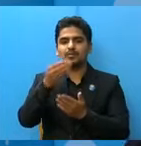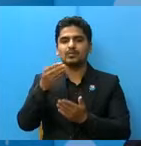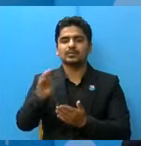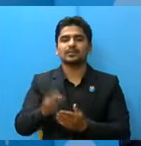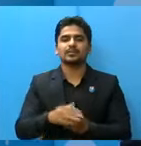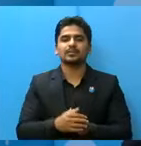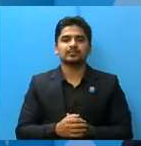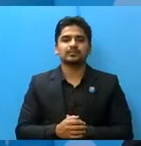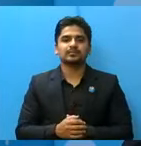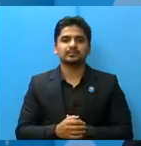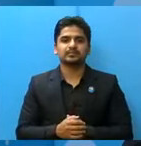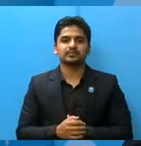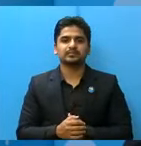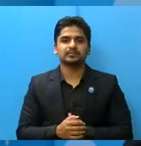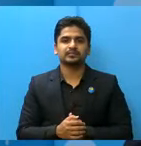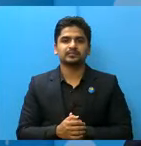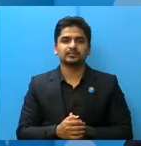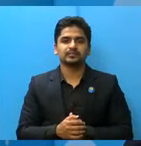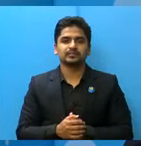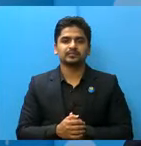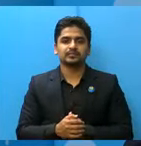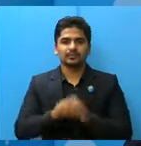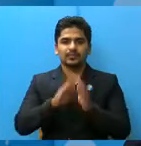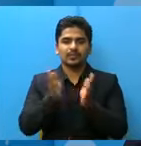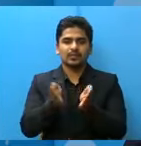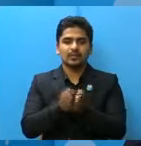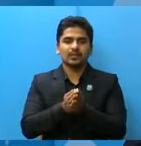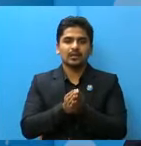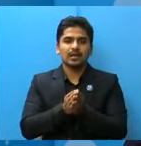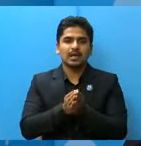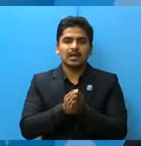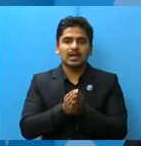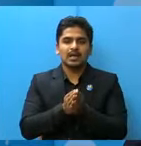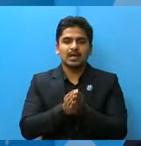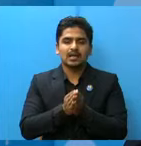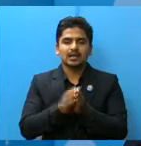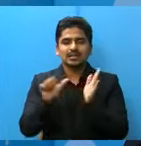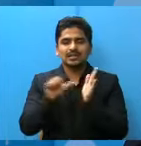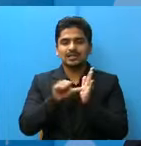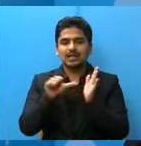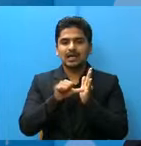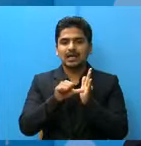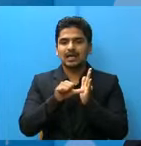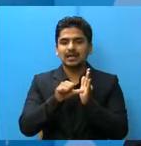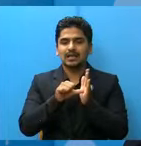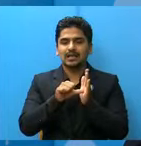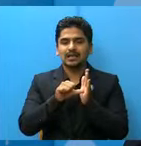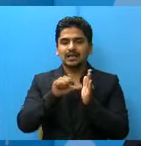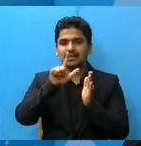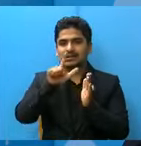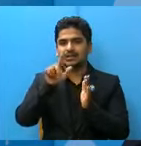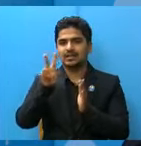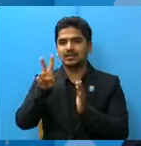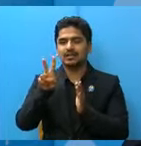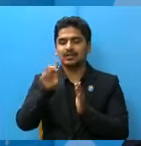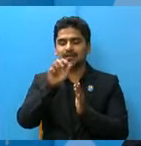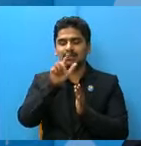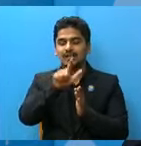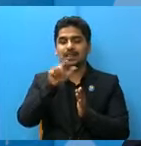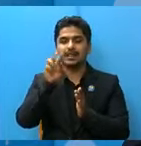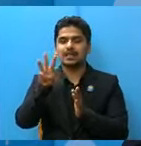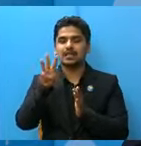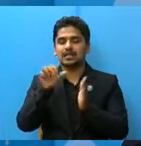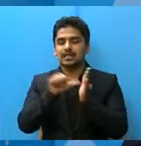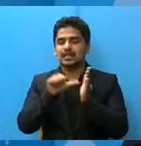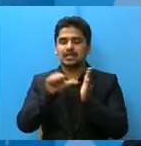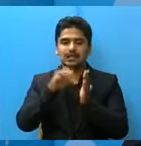जम्मा जिल्ला तिरियत्तर जिल्ला अमा